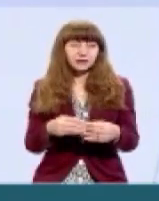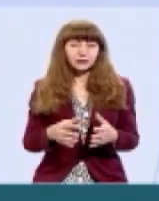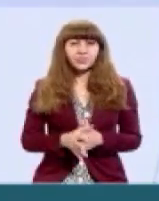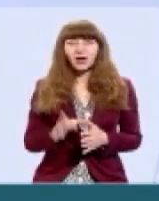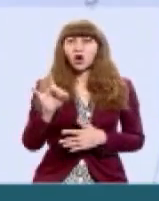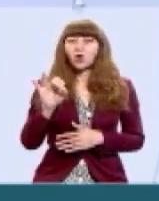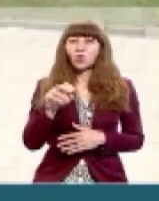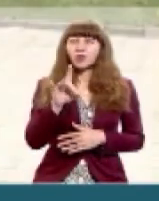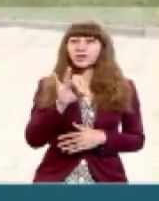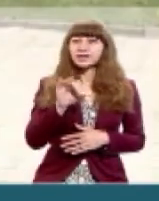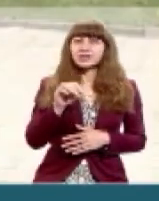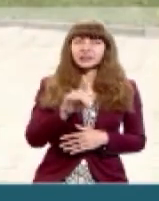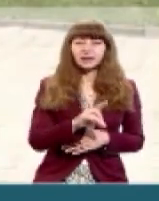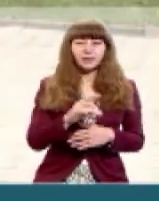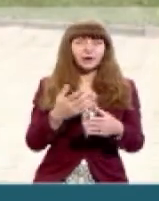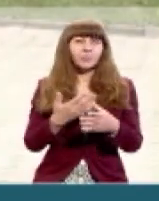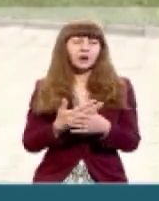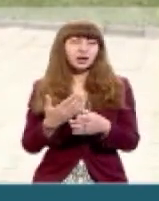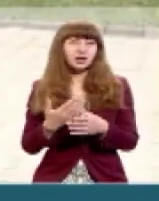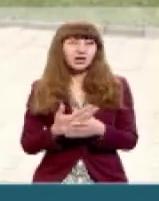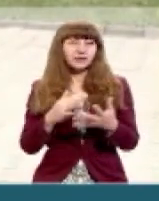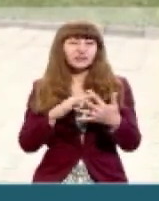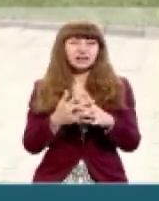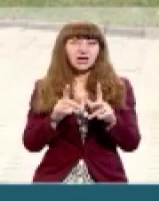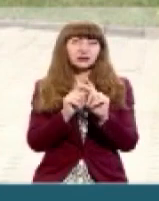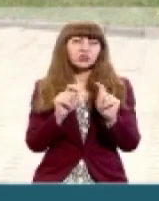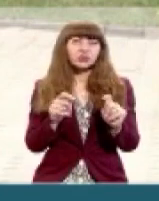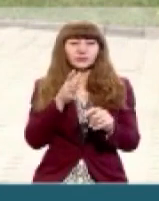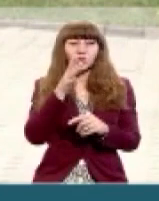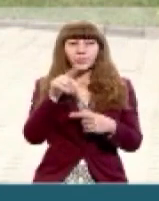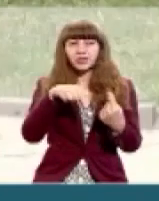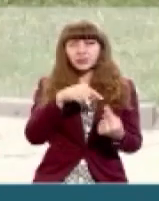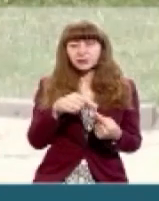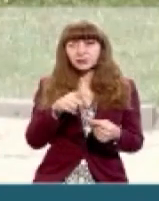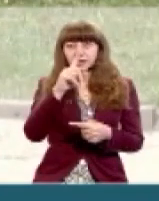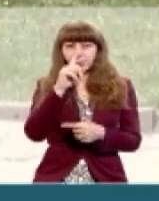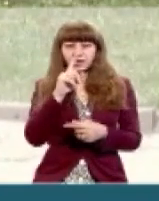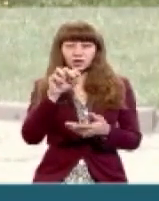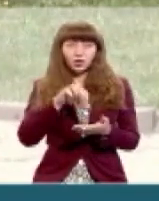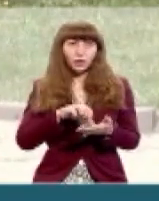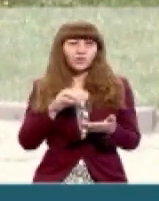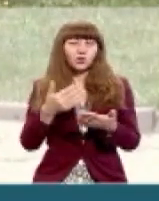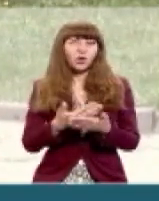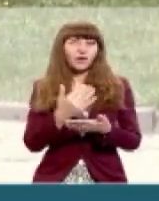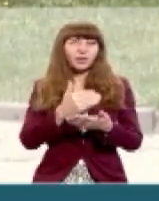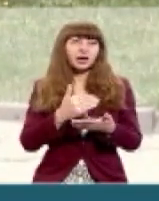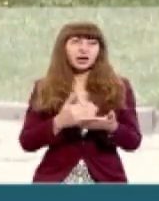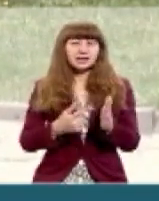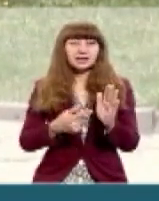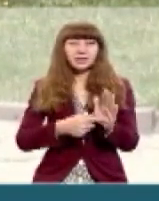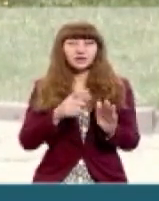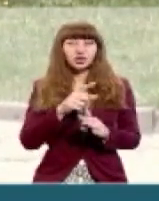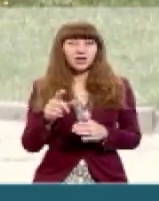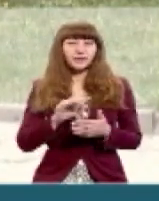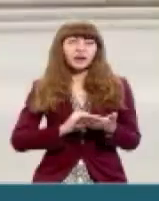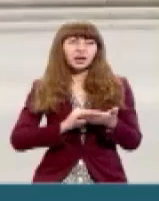Она помогает получателям адресной социальной помощи на селе открыть свое дело. Меньше чем за месяц свои заявки на участие в новой программе подали 7 жителей